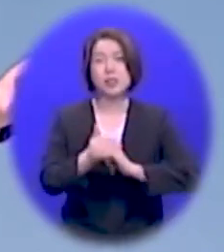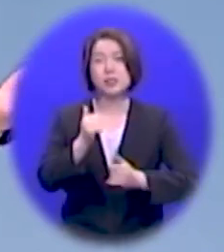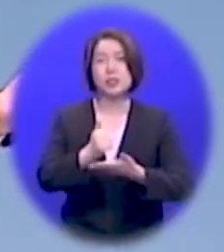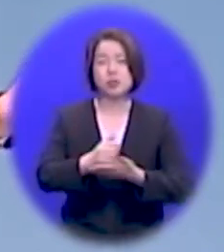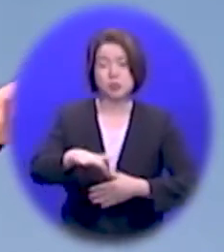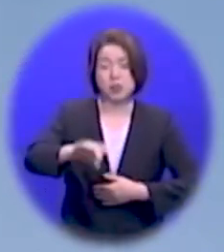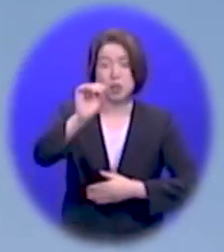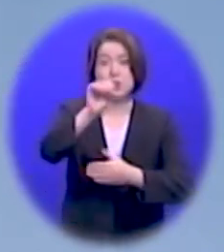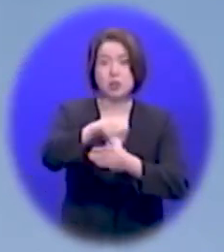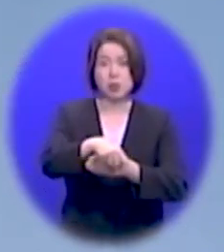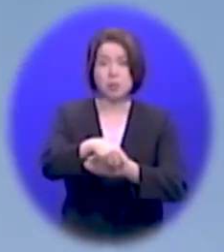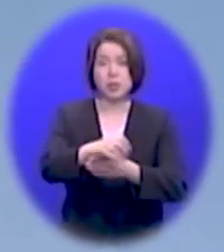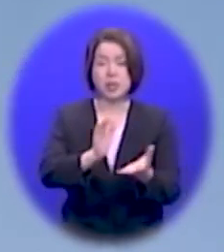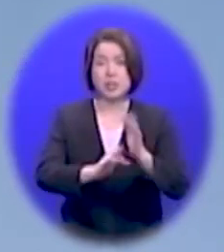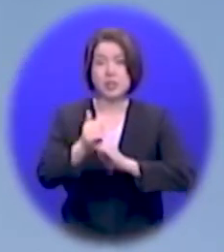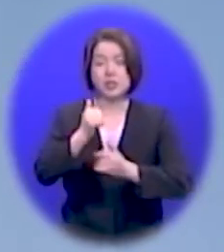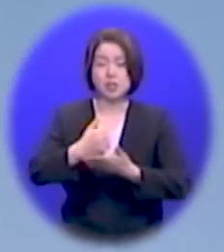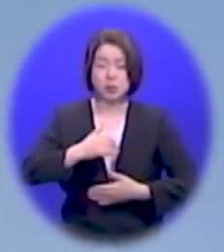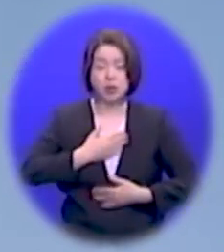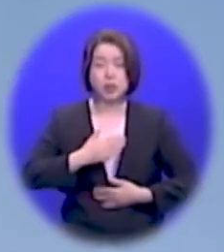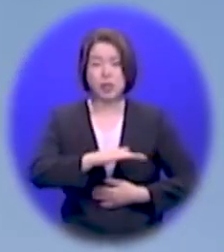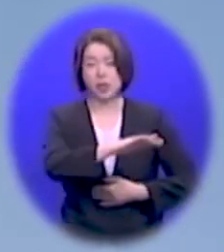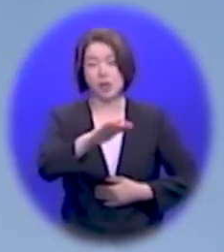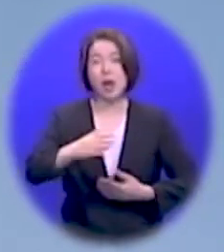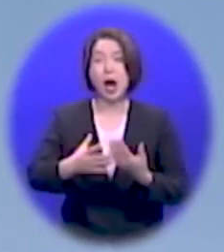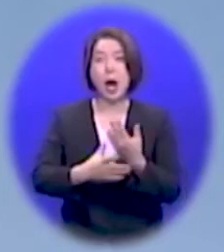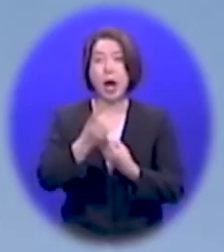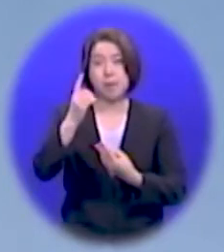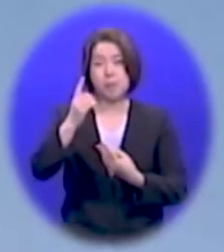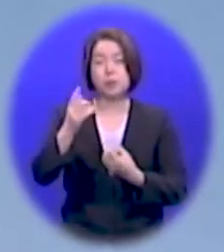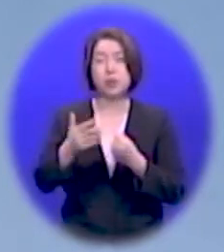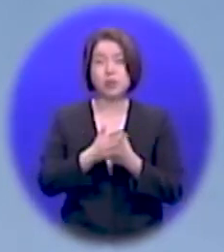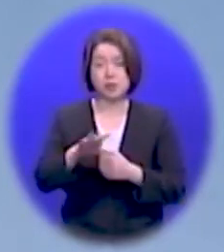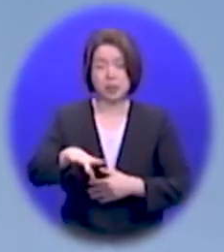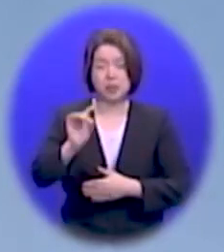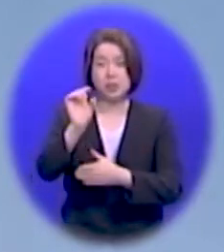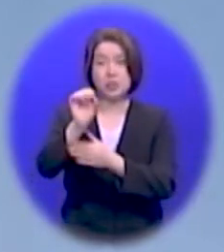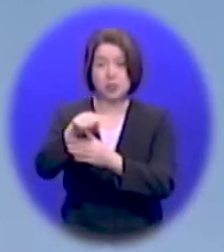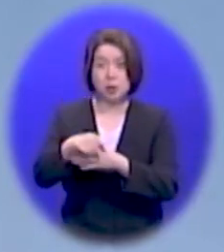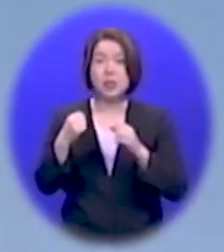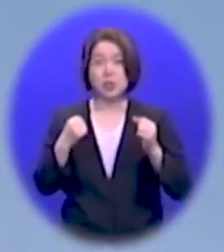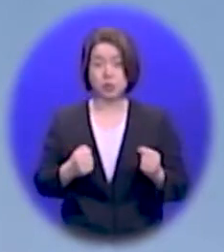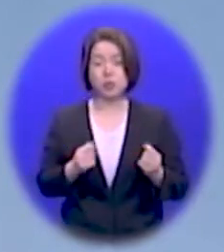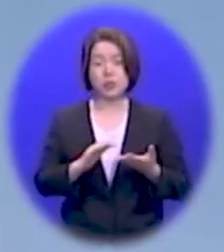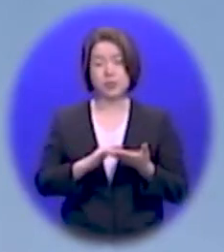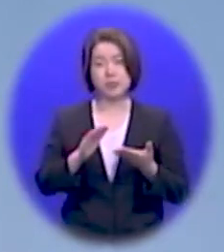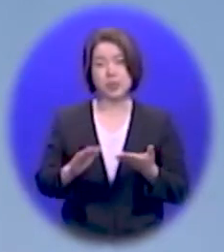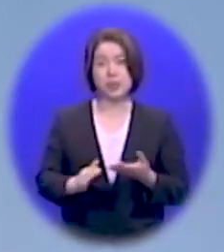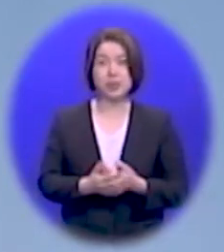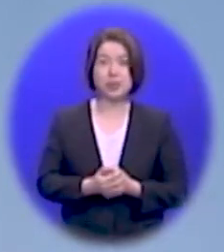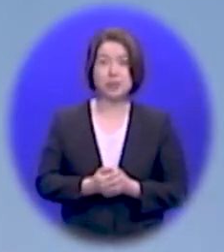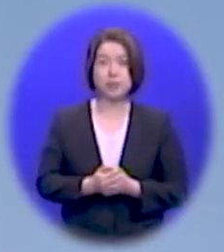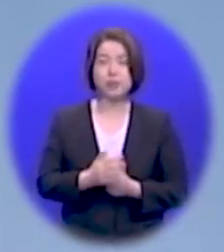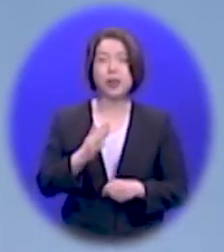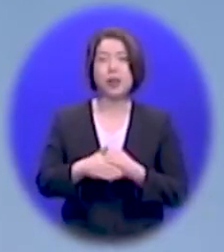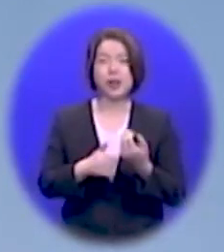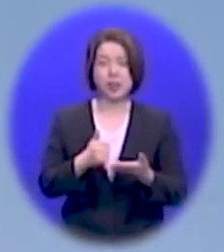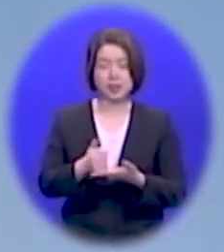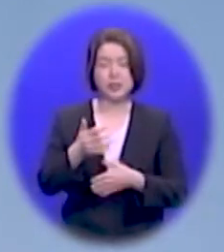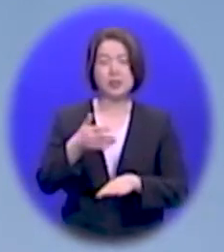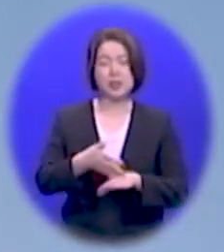열매 시고 예수님과 우리가 한 몸이니 까 우리도 첫 열매인 존재입니다 하나님